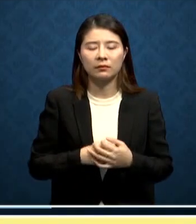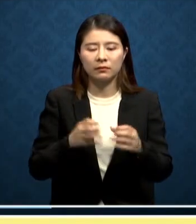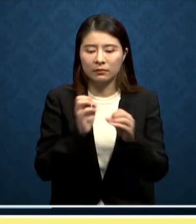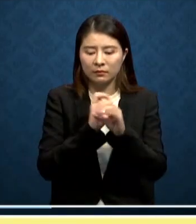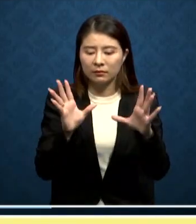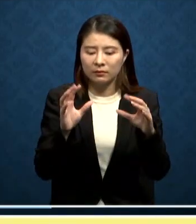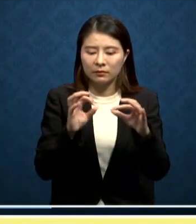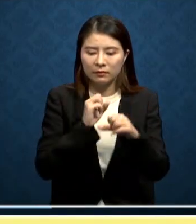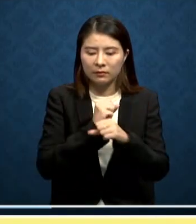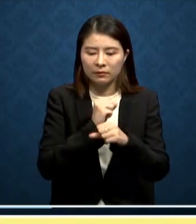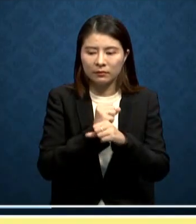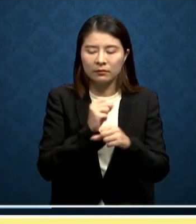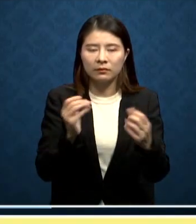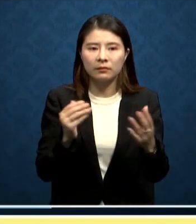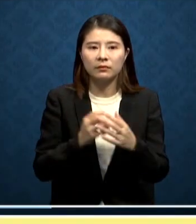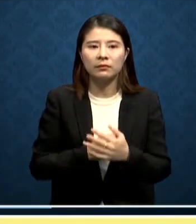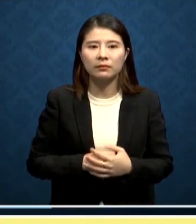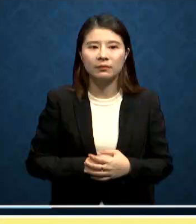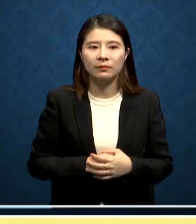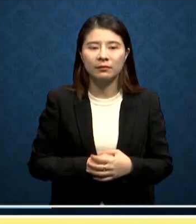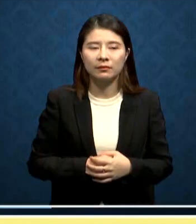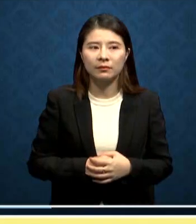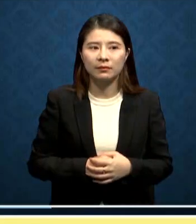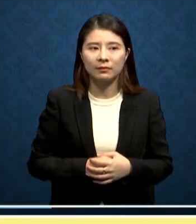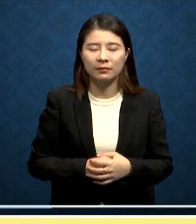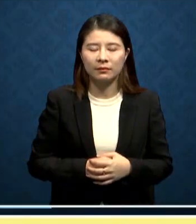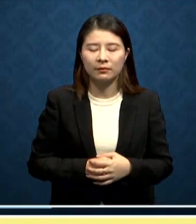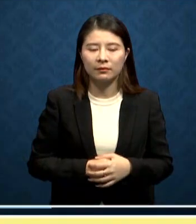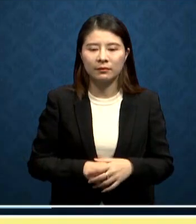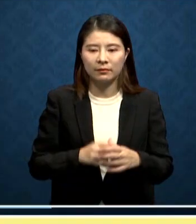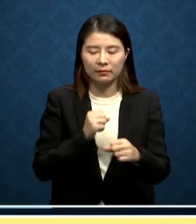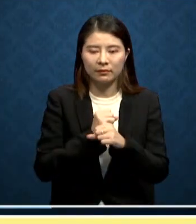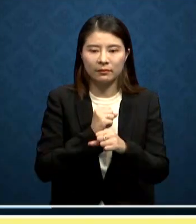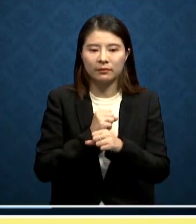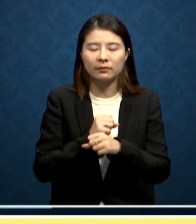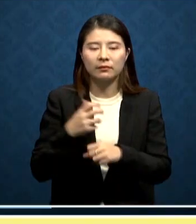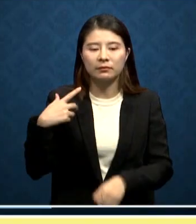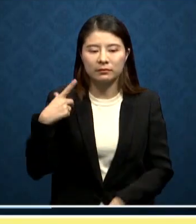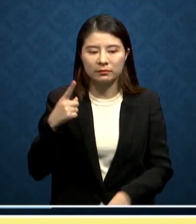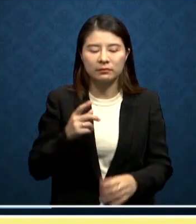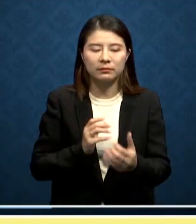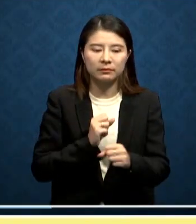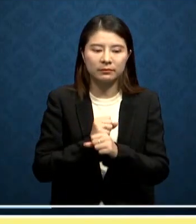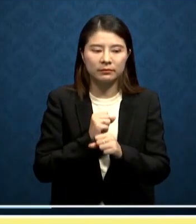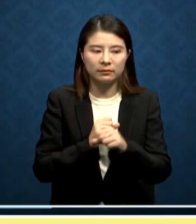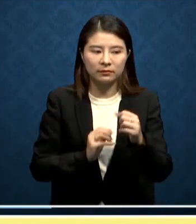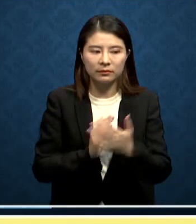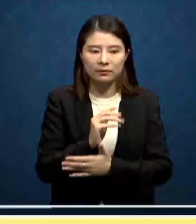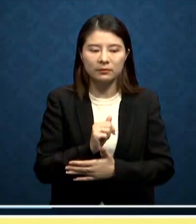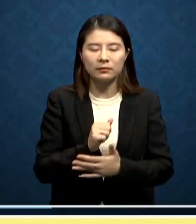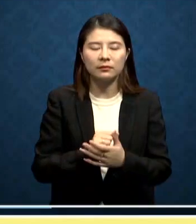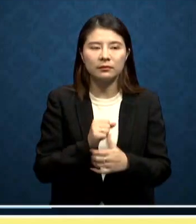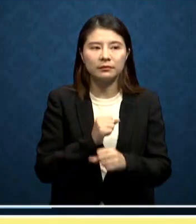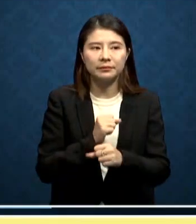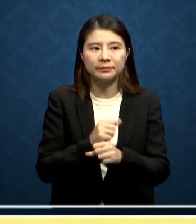ธรรมในการดำเนินการแค่ไหนถ้าดำเนินการได้มีประโยชน์ท่านก็อนุมัติอันไหนที่ส่งแผนงานมาเห็นว่าทำไม่ได้